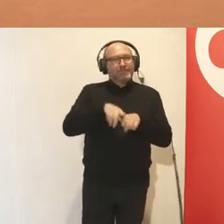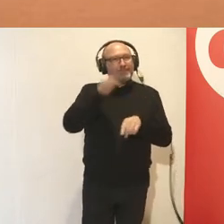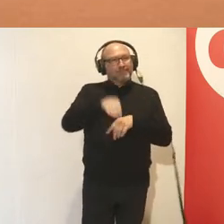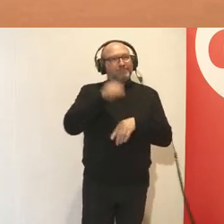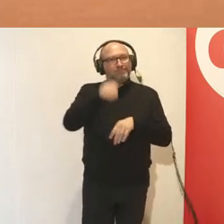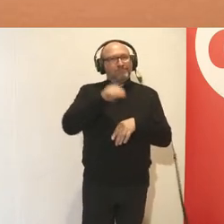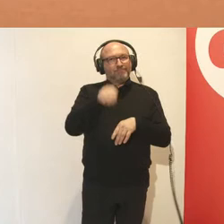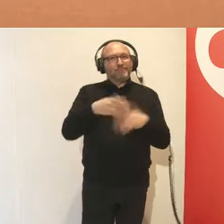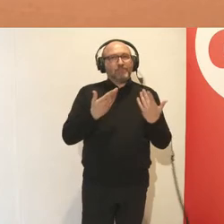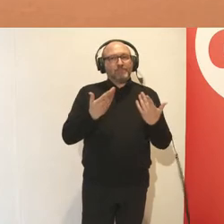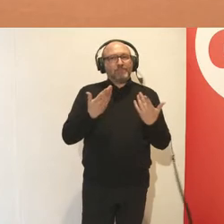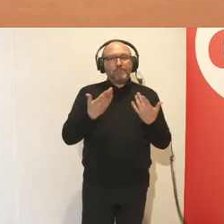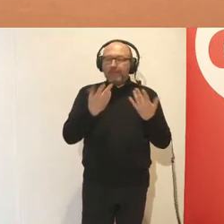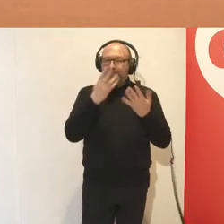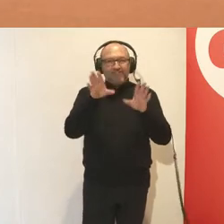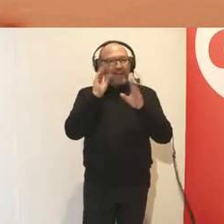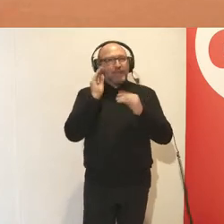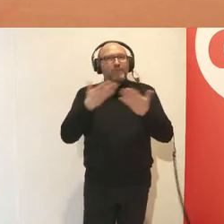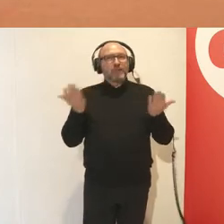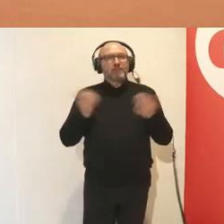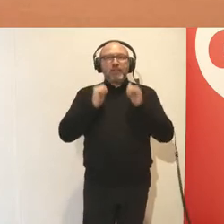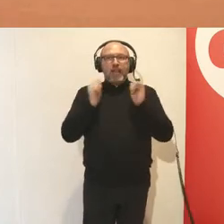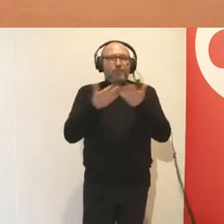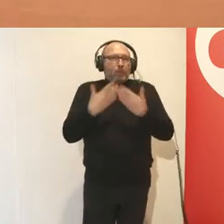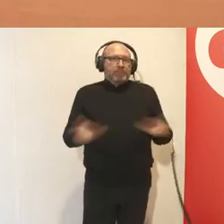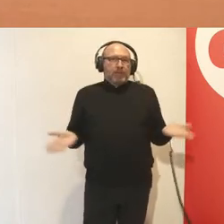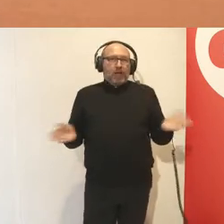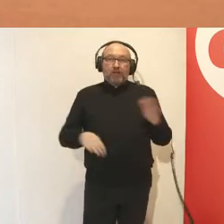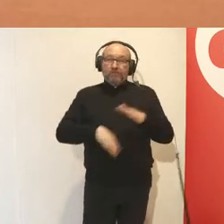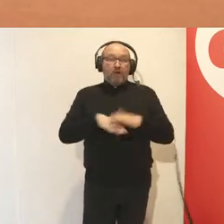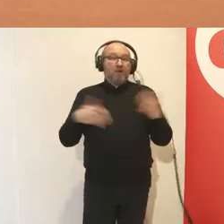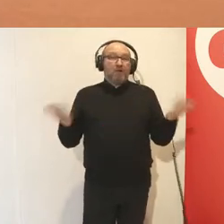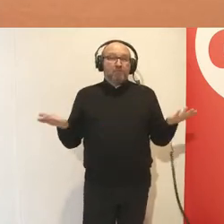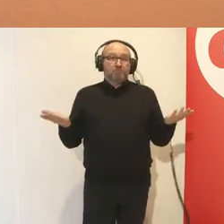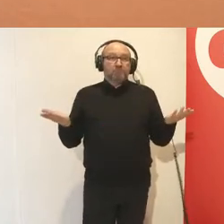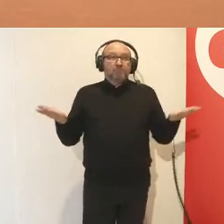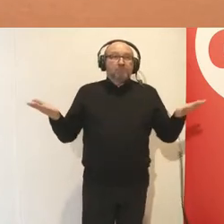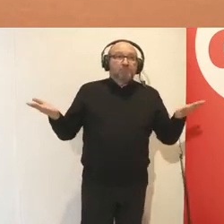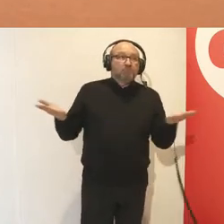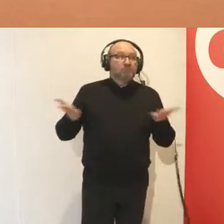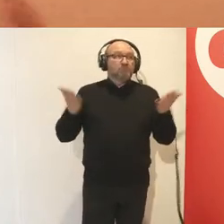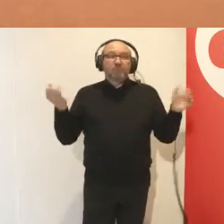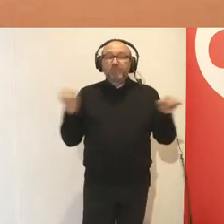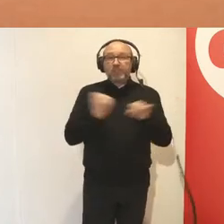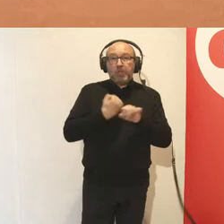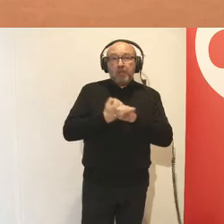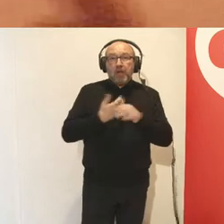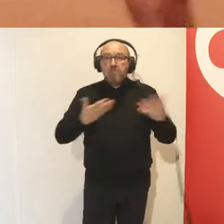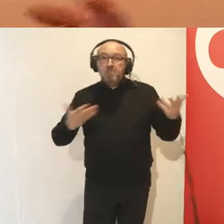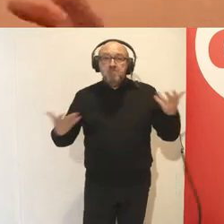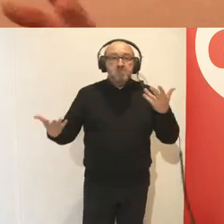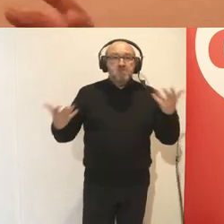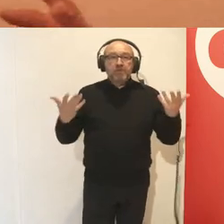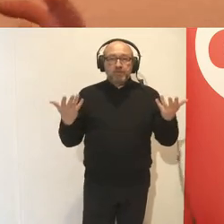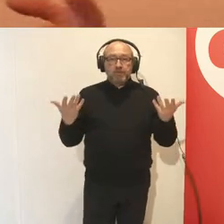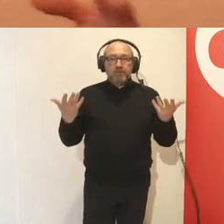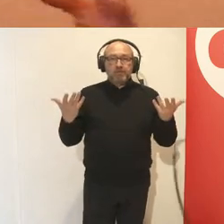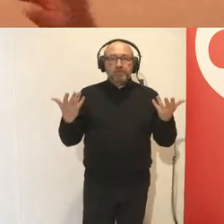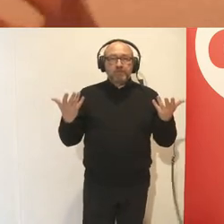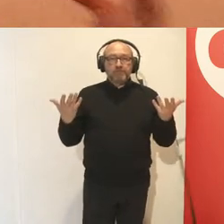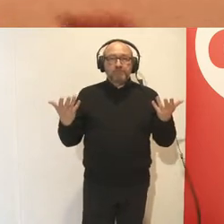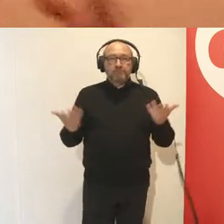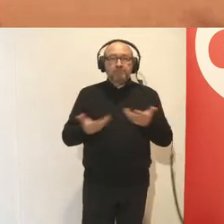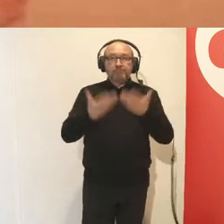einerseits totale hilflosigkeit war dass man dass man irgendwie nicht weiß was man tun soll und vielleicht auch gar nicht also